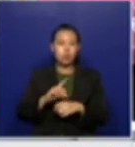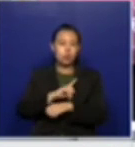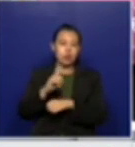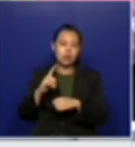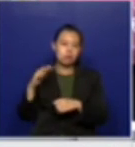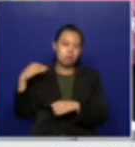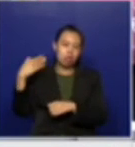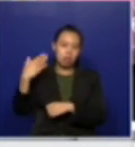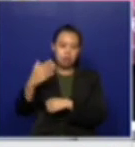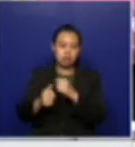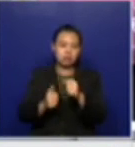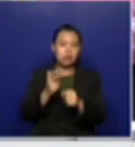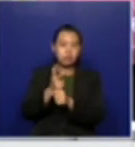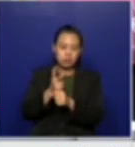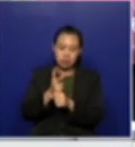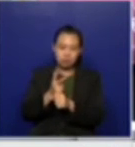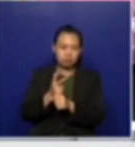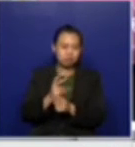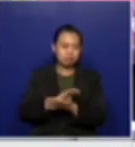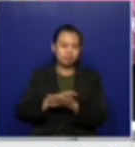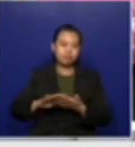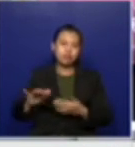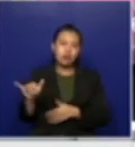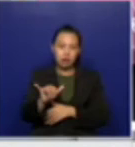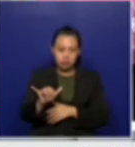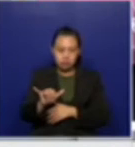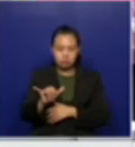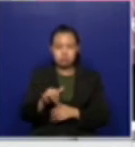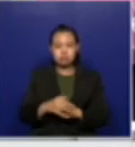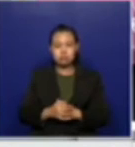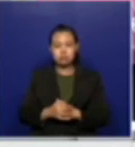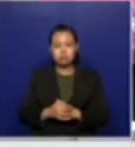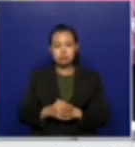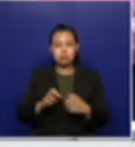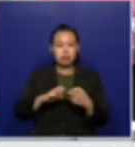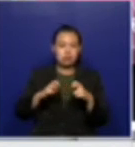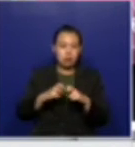ล้ววันนี้เกิดวิกฤตทางการเมือง